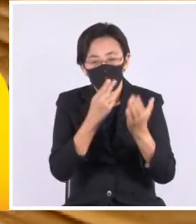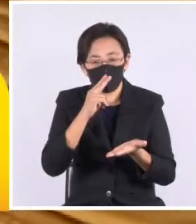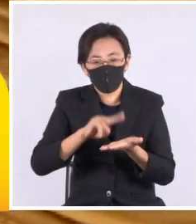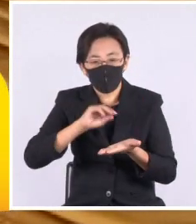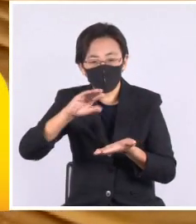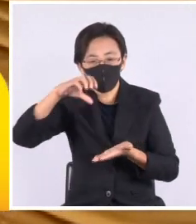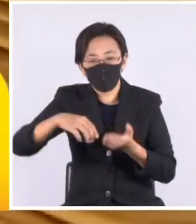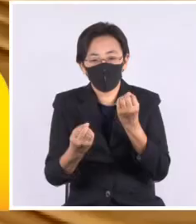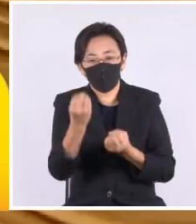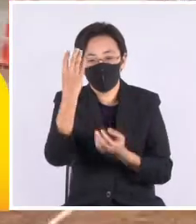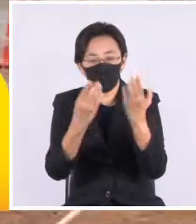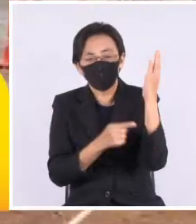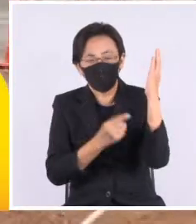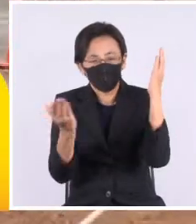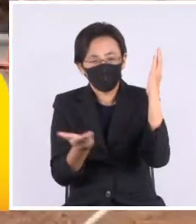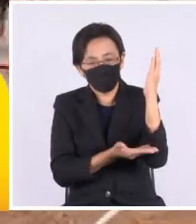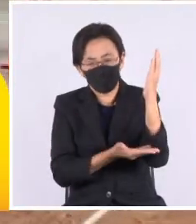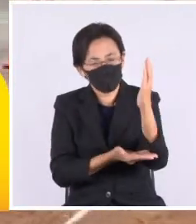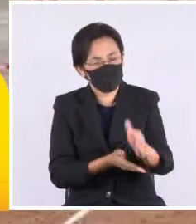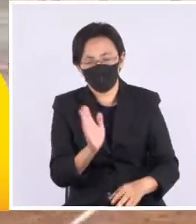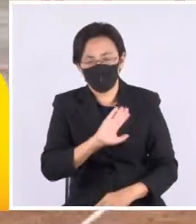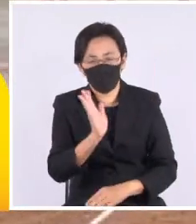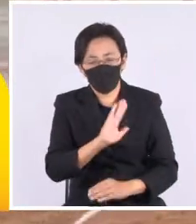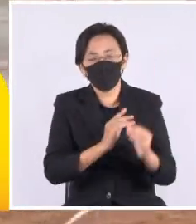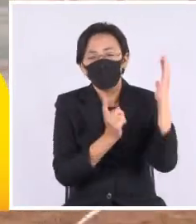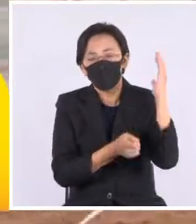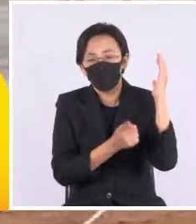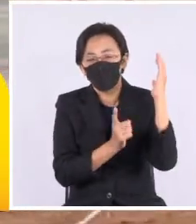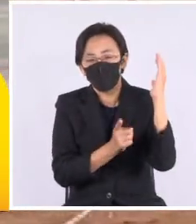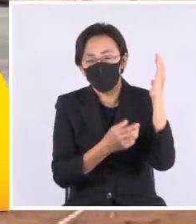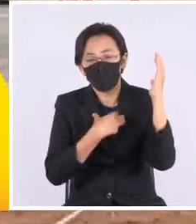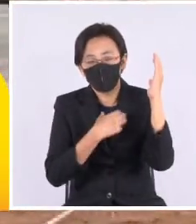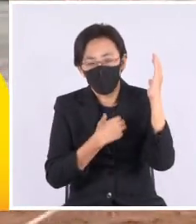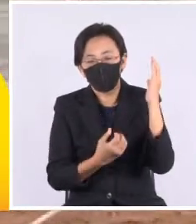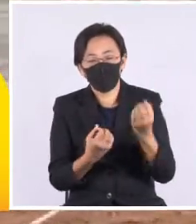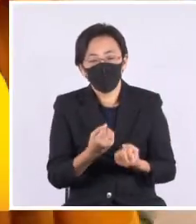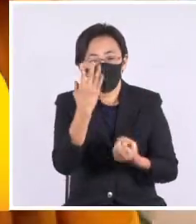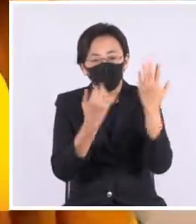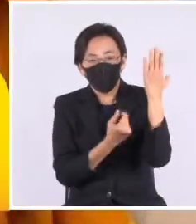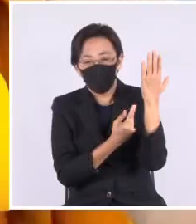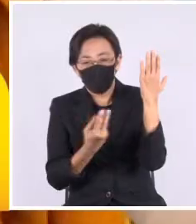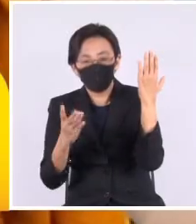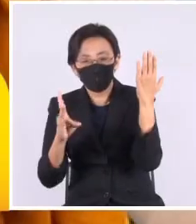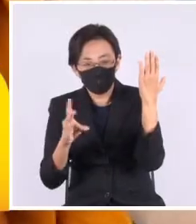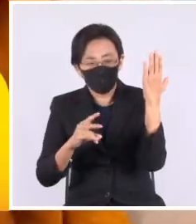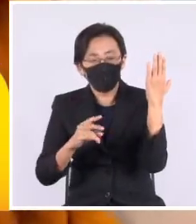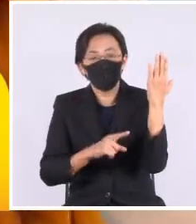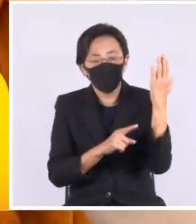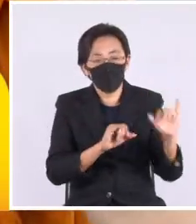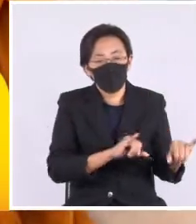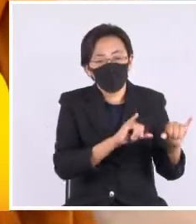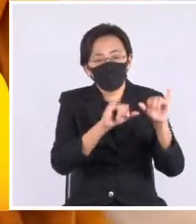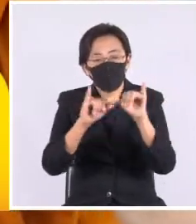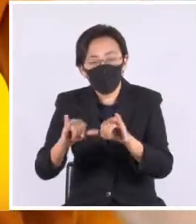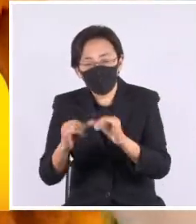ให้ยกเลิกการอนุญาตตัดต้นยางนาทั้ง 7ต้นนี้เพื่อขอค่ะช่วยกันร้องย้ายไปปลูกที่วัดบ้าน